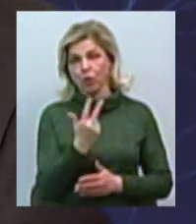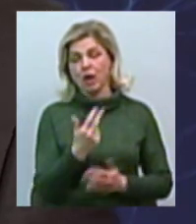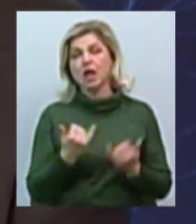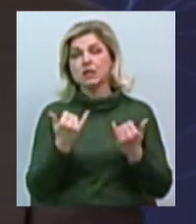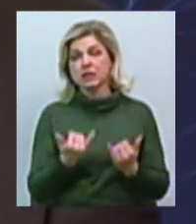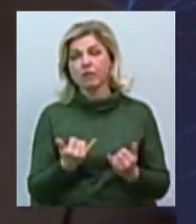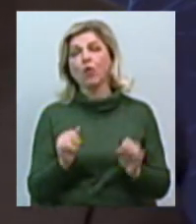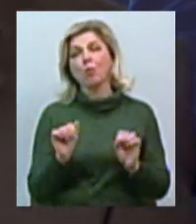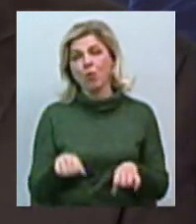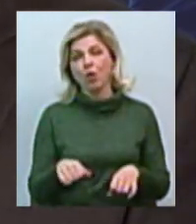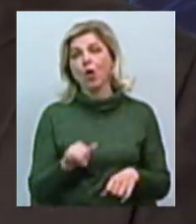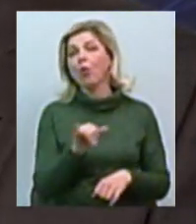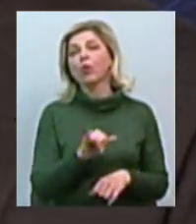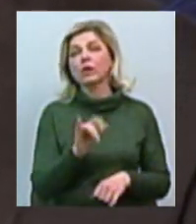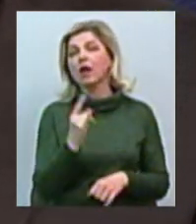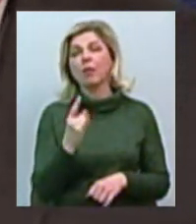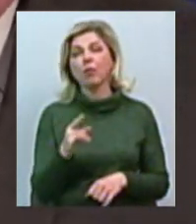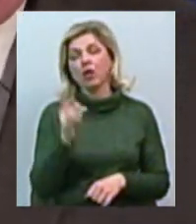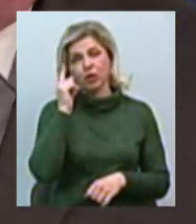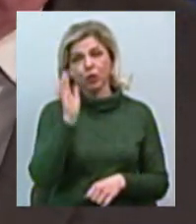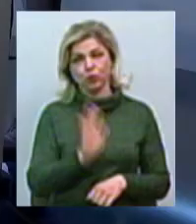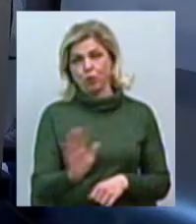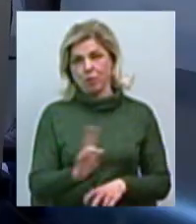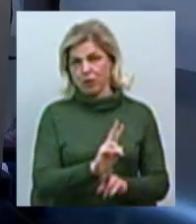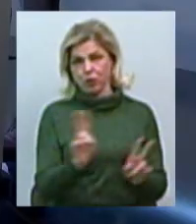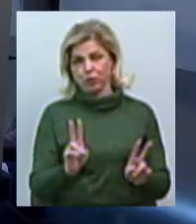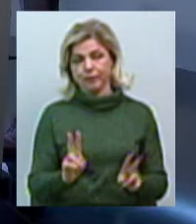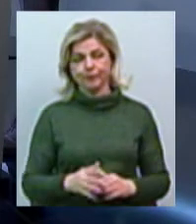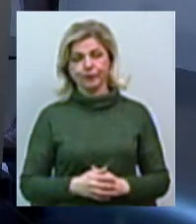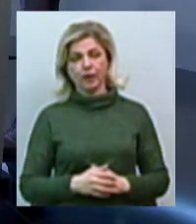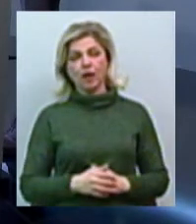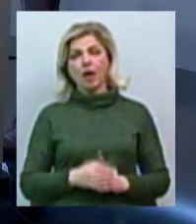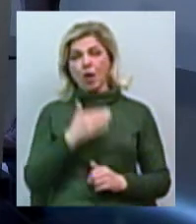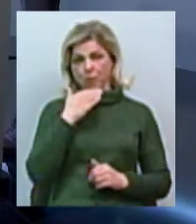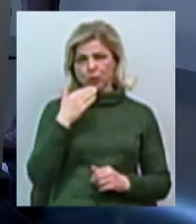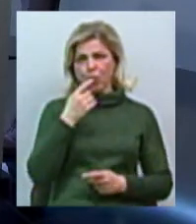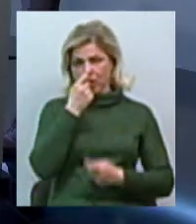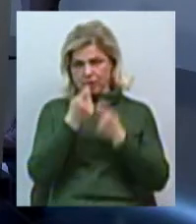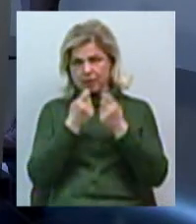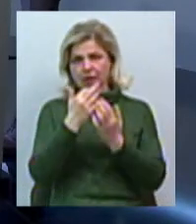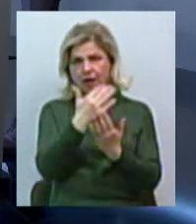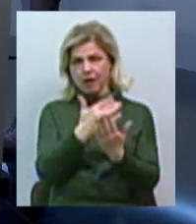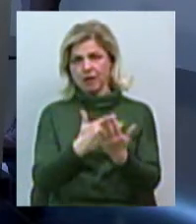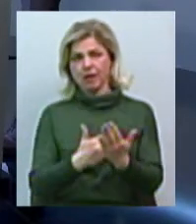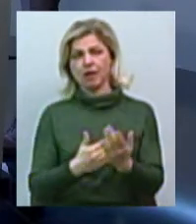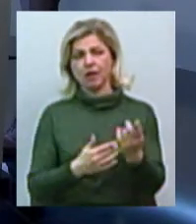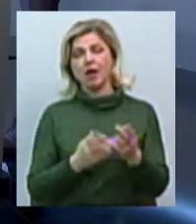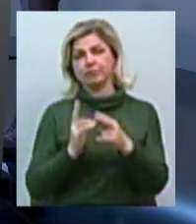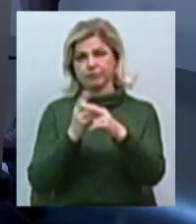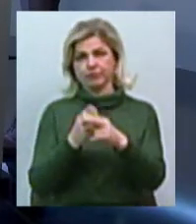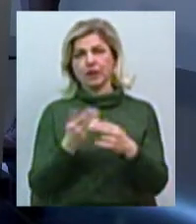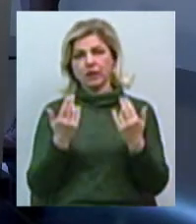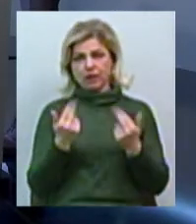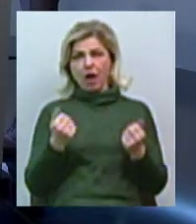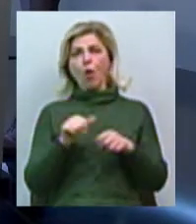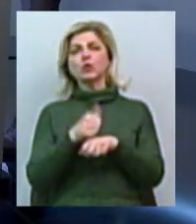дівати дитину, ніхто про це не думає. Я так розумію, там ще багато у вас є деталей. У мене багато, так. Основне я